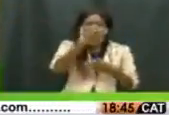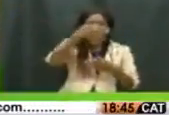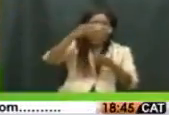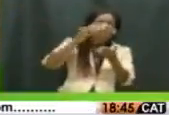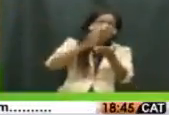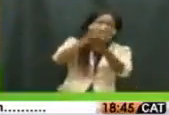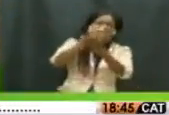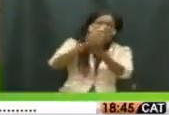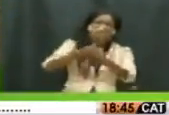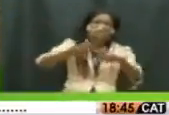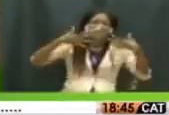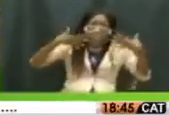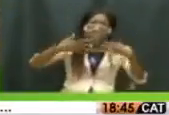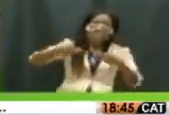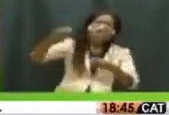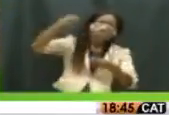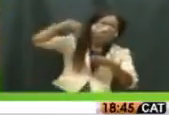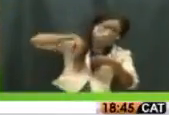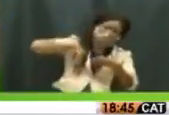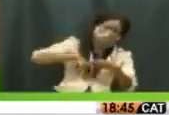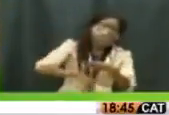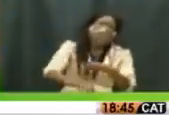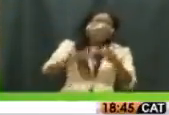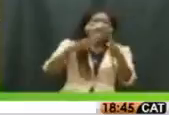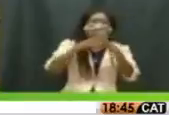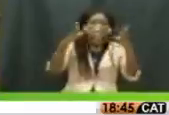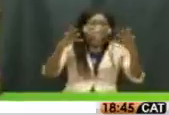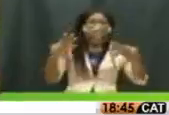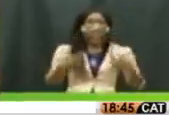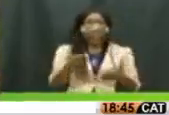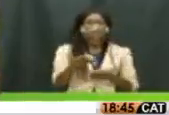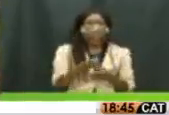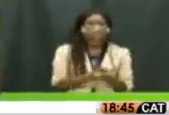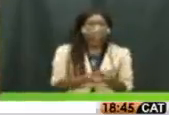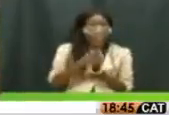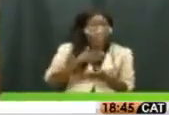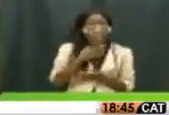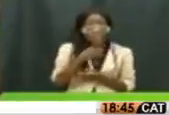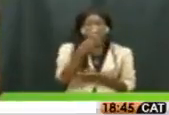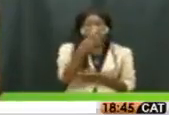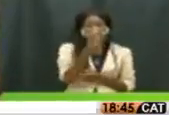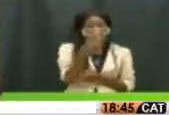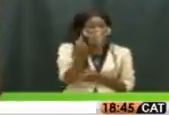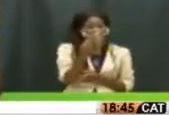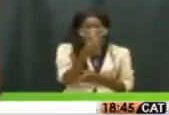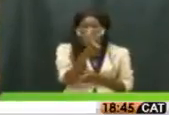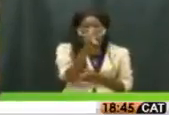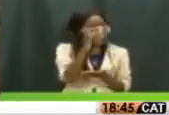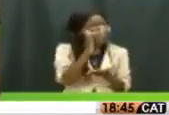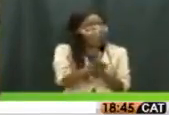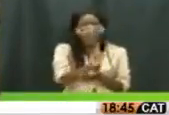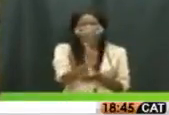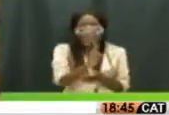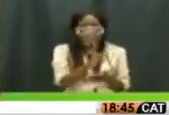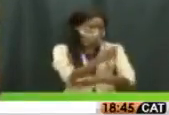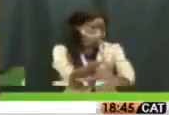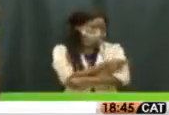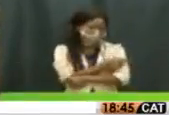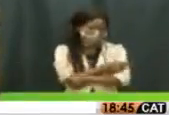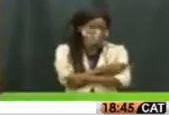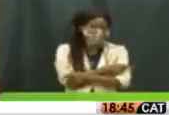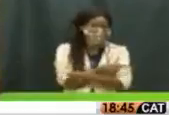ndiye ndifuna ndithu ndiyauza Malawi kuti izizi sizoona zokuti kuchipatala